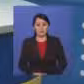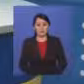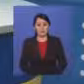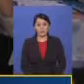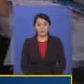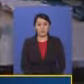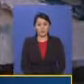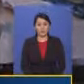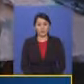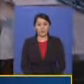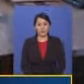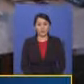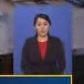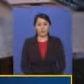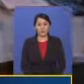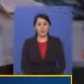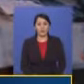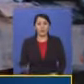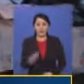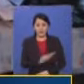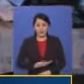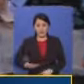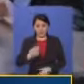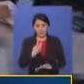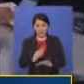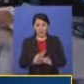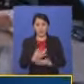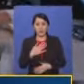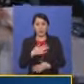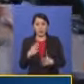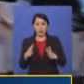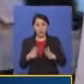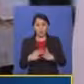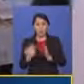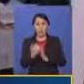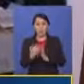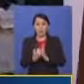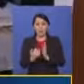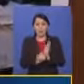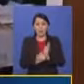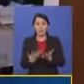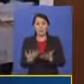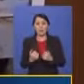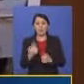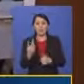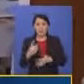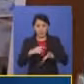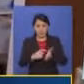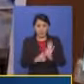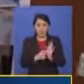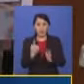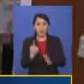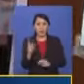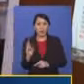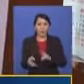Міне көріп тұрғандарыңыз, мынау біздің үйіміз, программамен алынған міне. екі спальня, бір кухня студия,